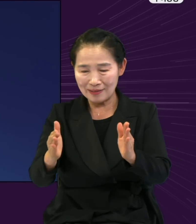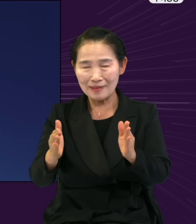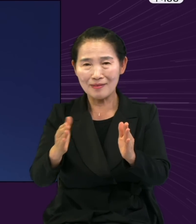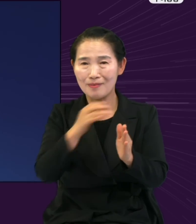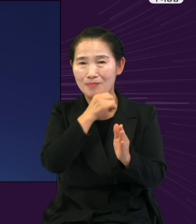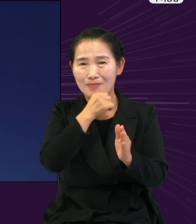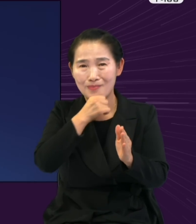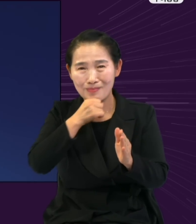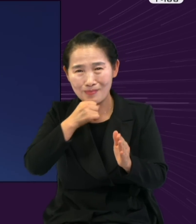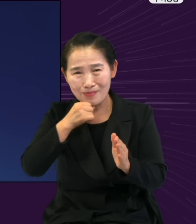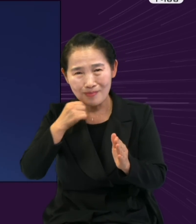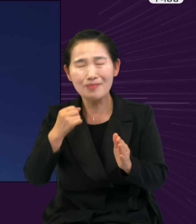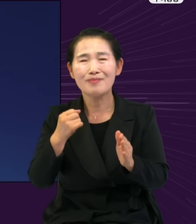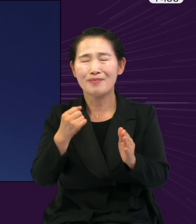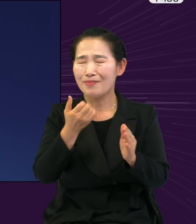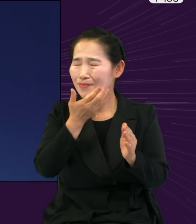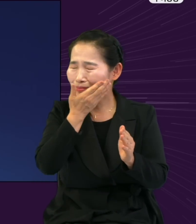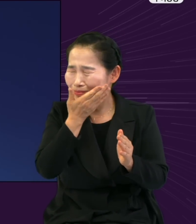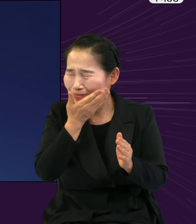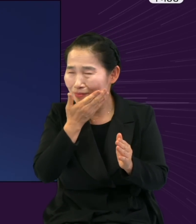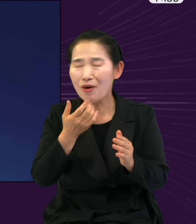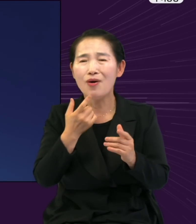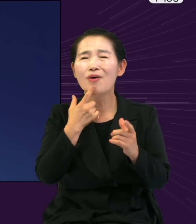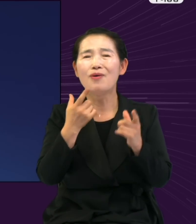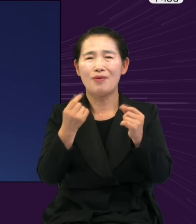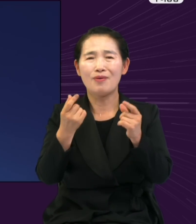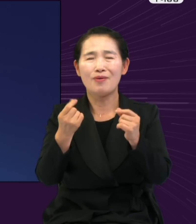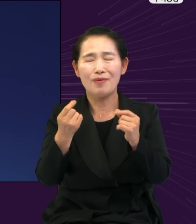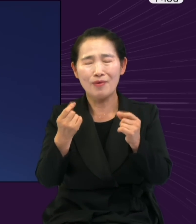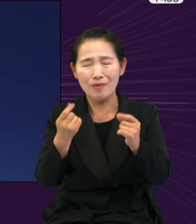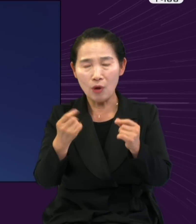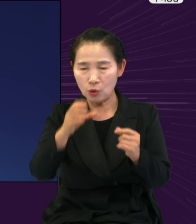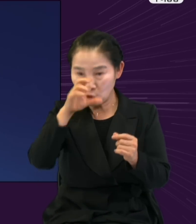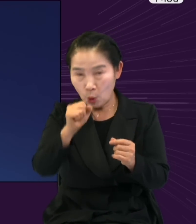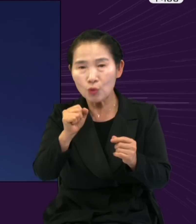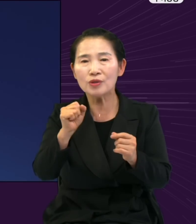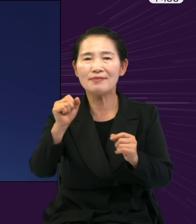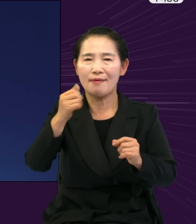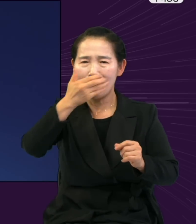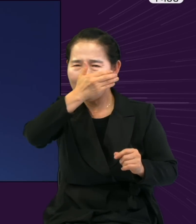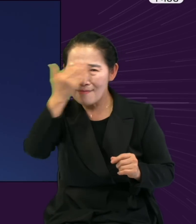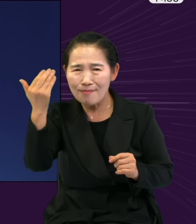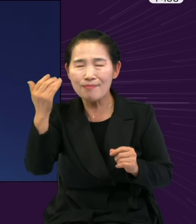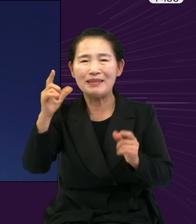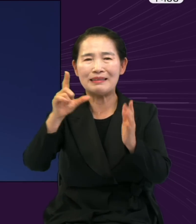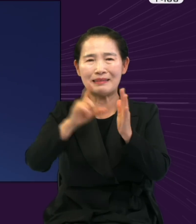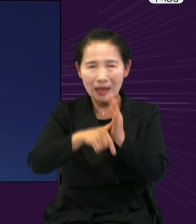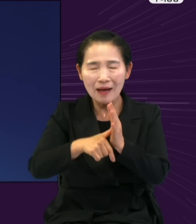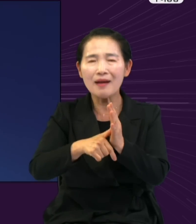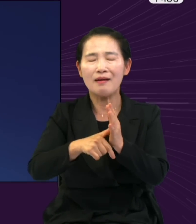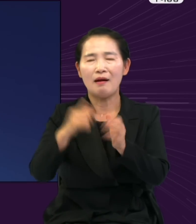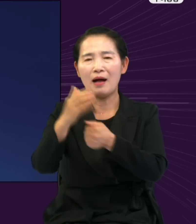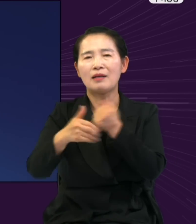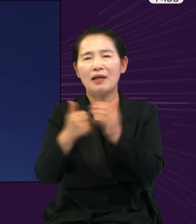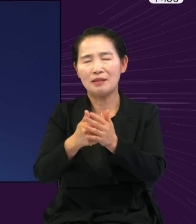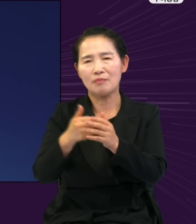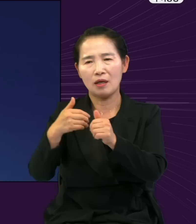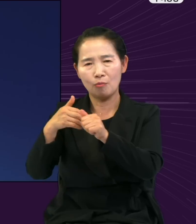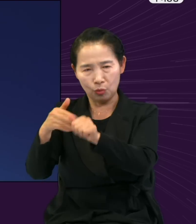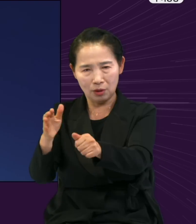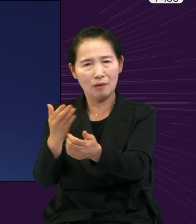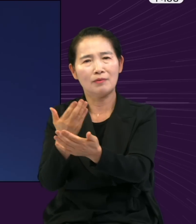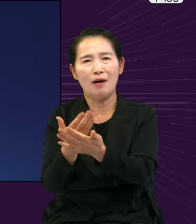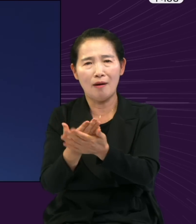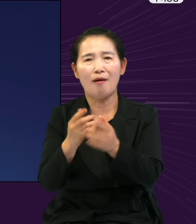시작하셨습니다. 근데 그 설득이 저한테 먹혔어요. 왜냐하면 제 남편은 늘 자신의 앞과